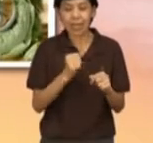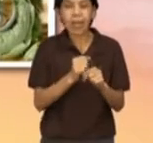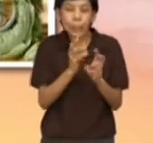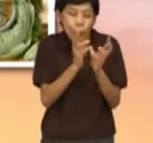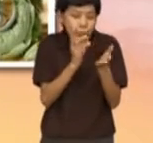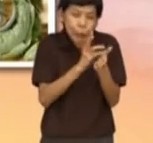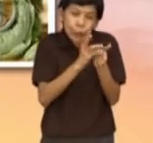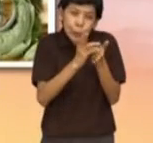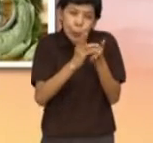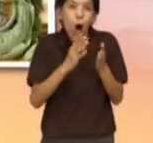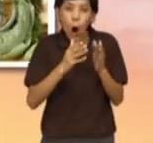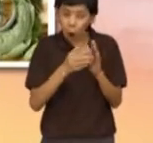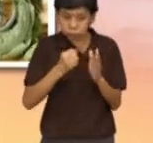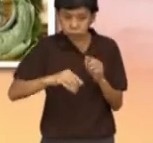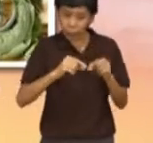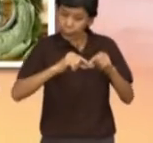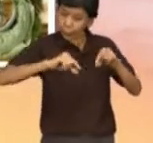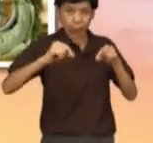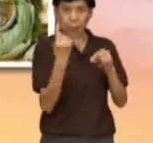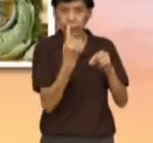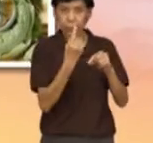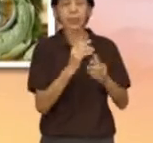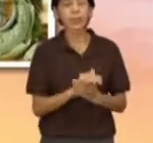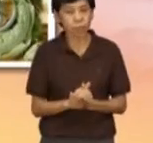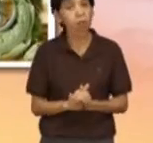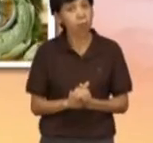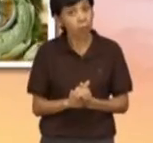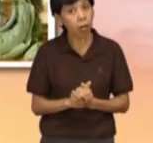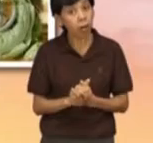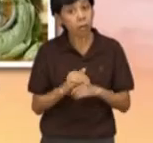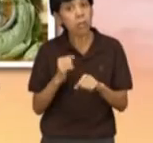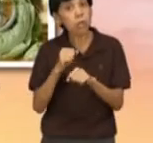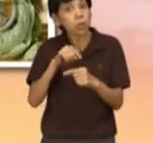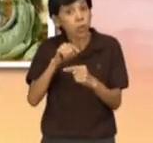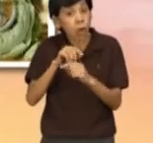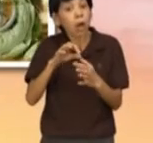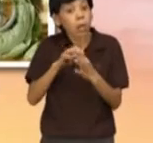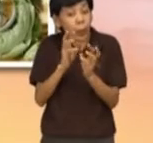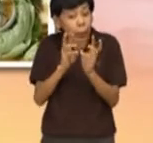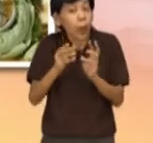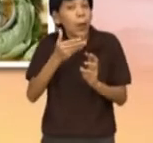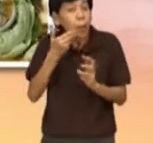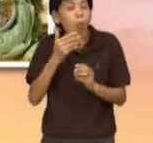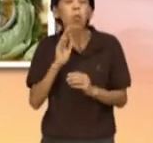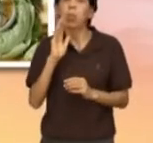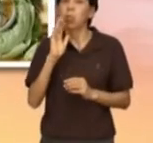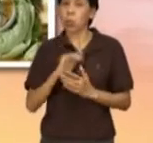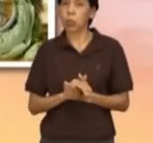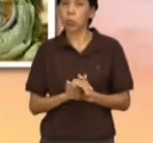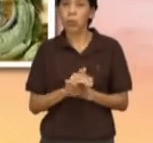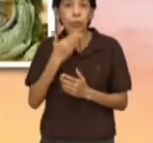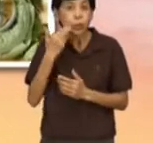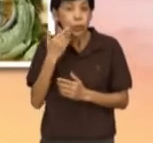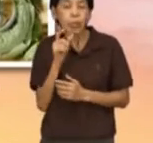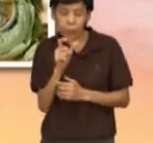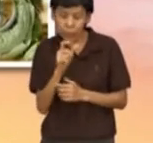เอาเม็ดออกแล้วเอาเม็ดออก แต่ถ้าใครชอบเผ็ดก็ไม่ต้องเอาเม็ดออก อ๋อค่ะคือส่วนเผ็ดมันจะอยู่ที่เม็ดมันนะคะค่ะพริกแล้วก ็